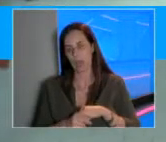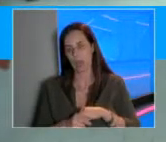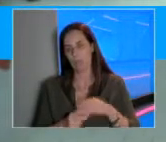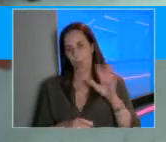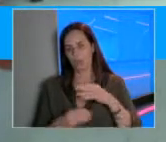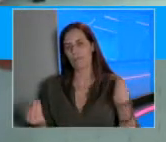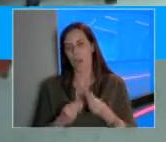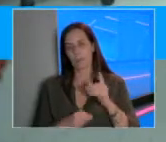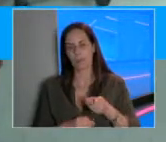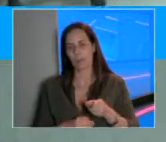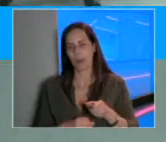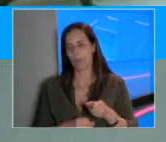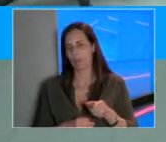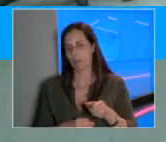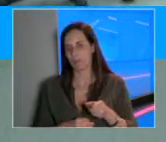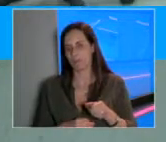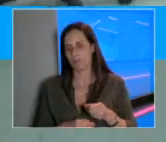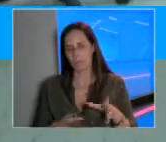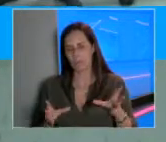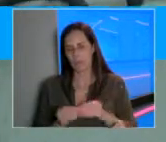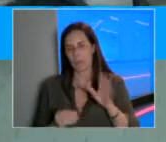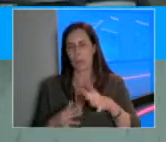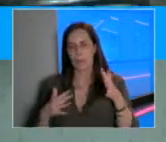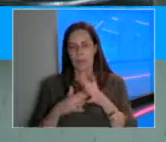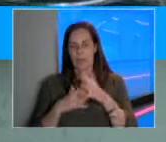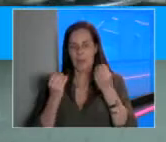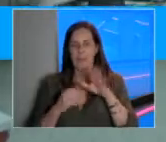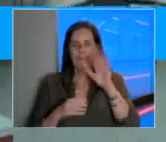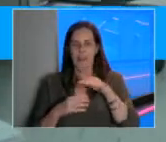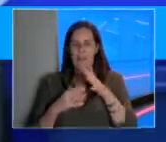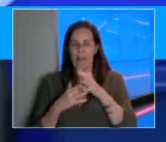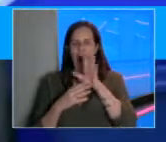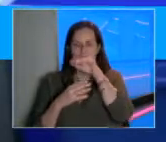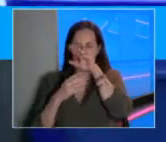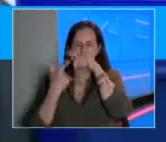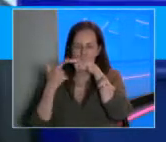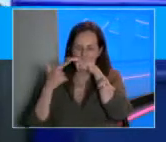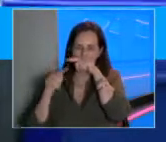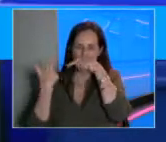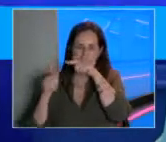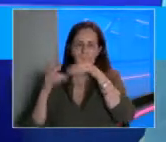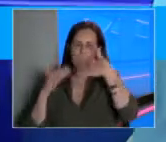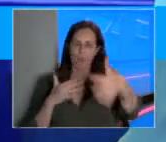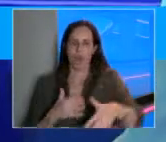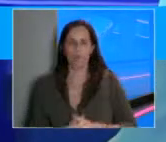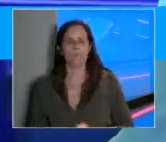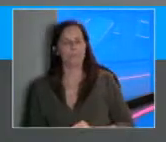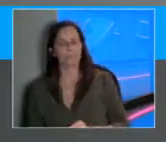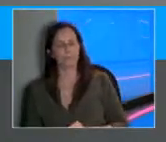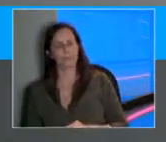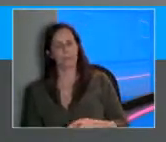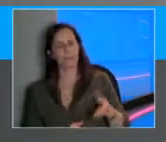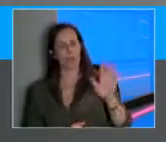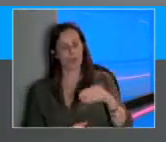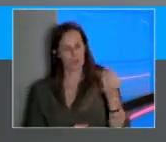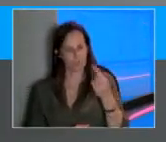ממערך, זה צריך להיות מלווה גם בבדיקות רבות ובהסברה וכן הלאה. עוד